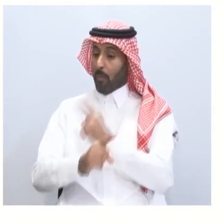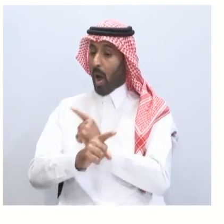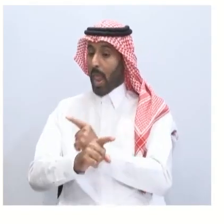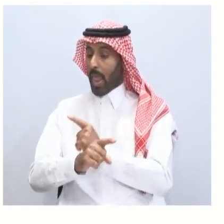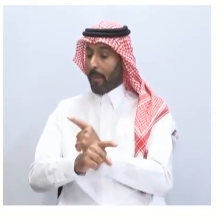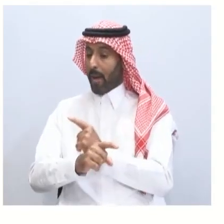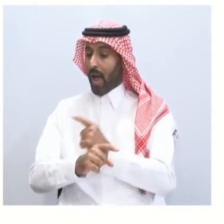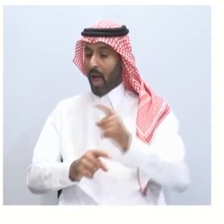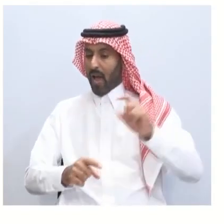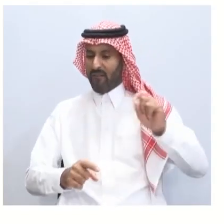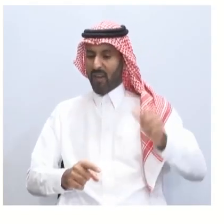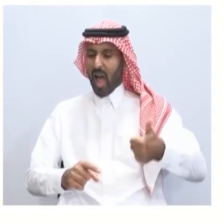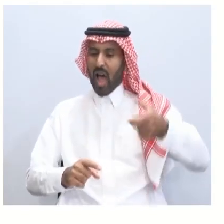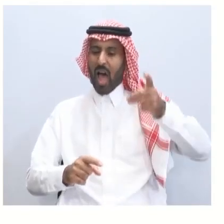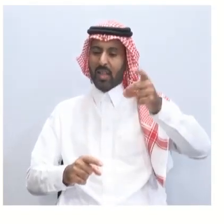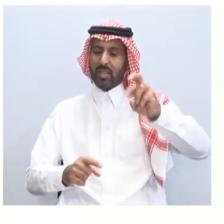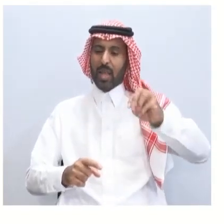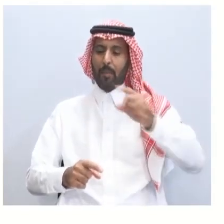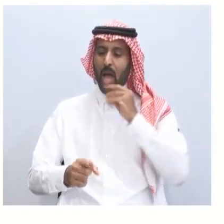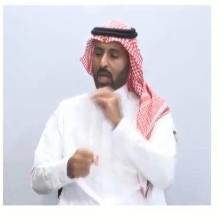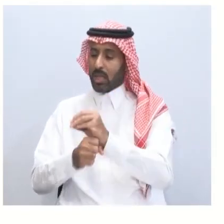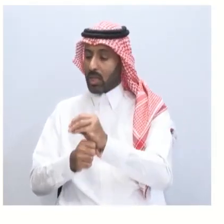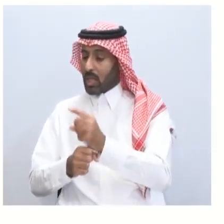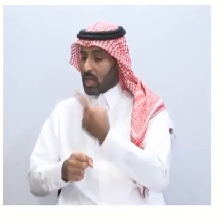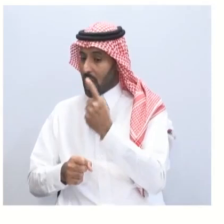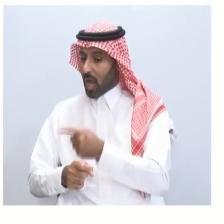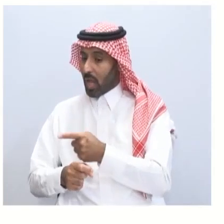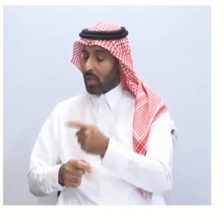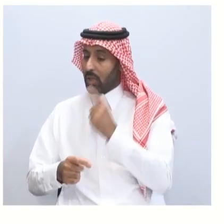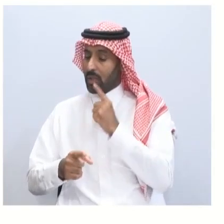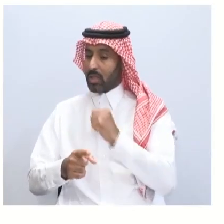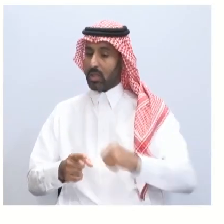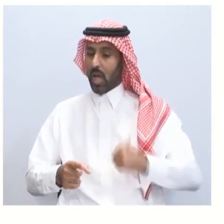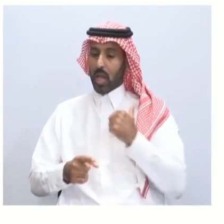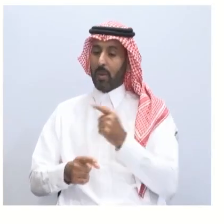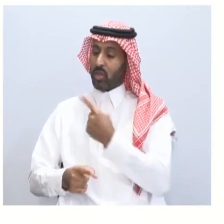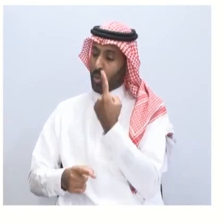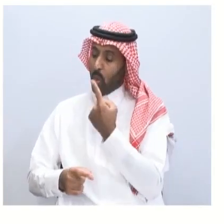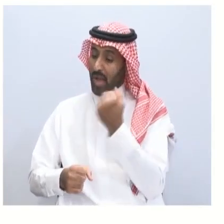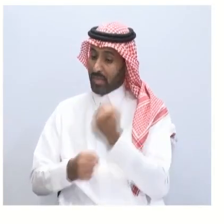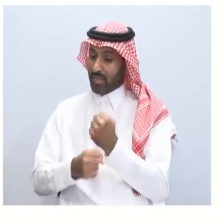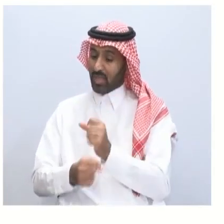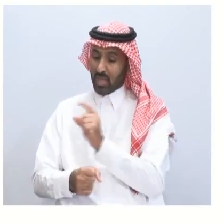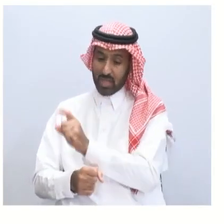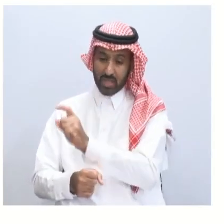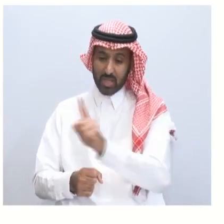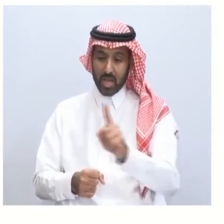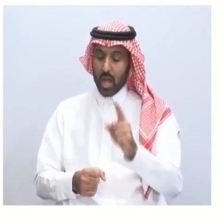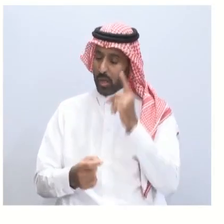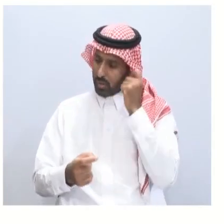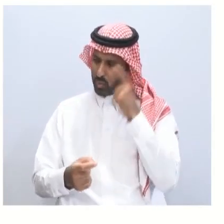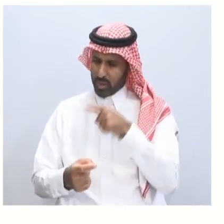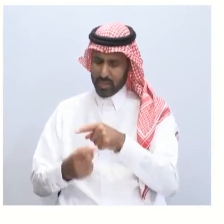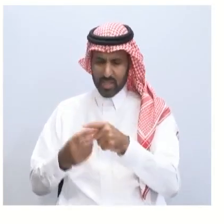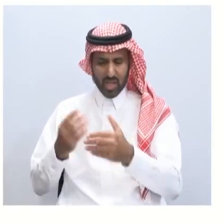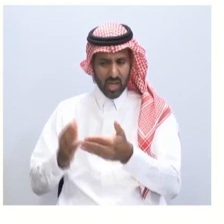فاطمه طالباتها بتاديه عدد من المهام الفرديه بحيث تقيس الطالببه مدى فهمها